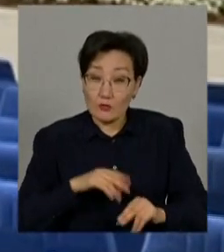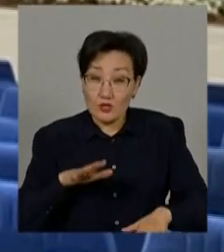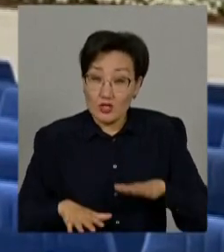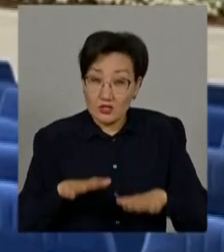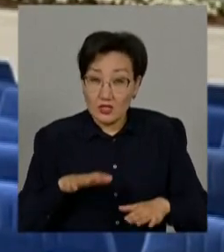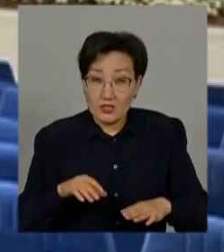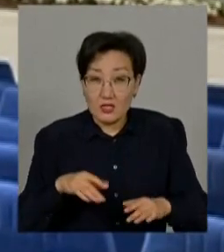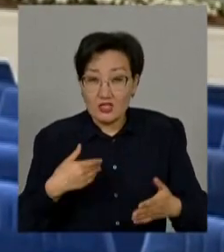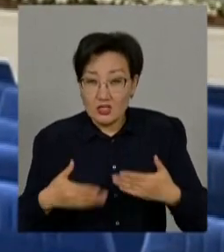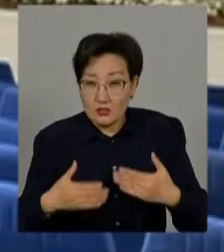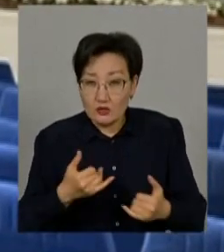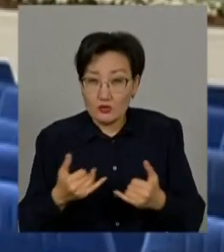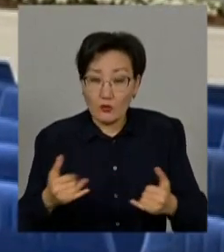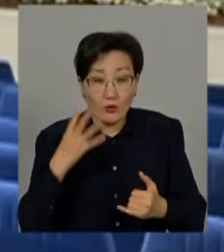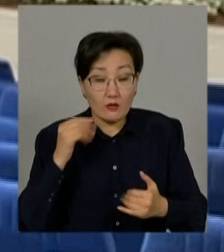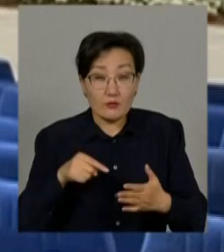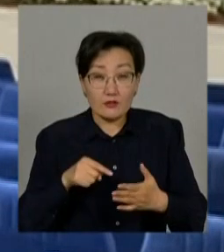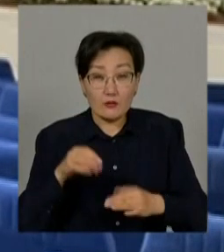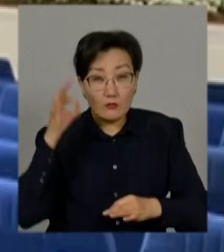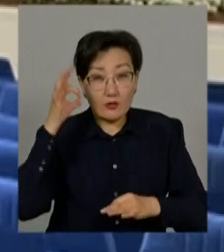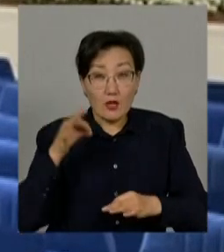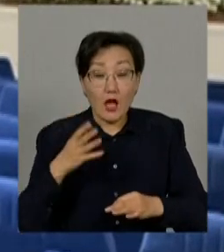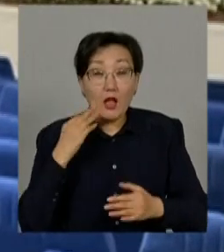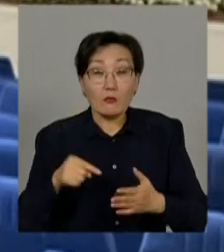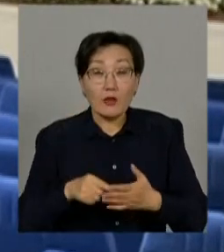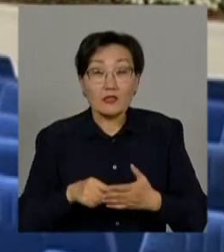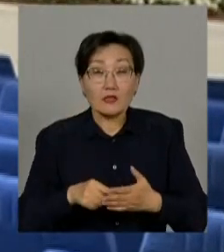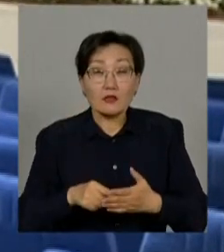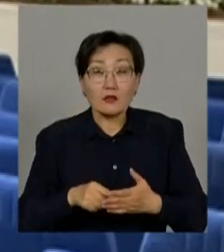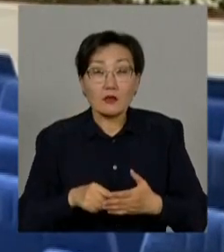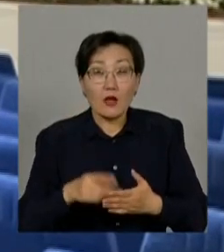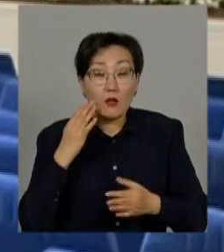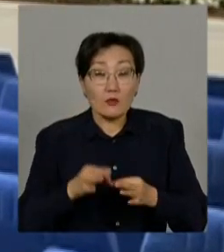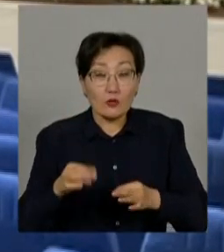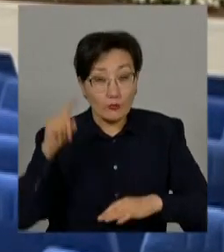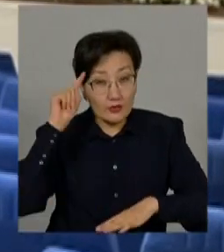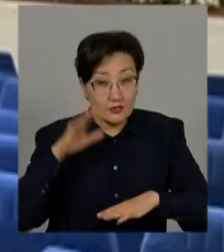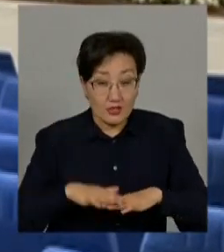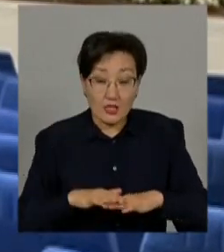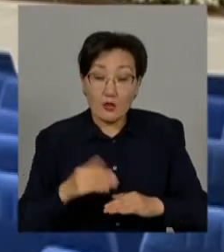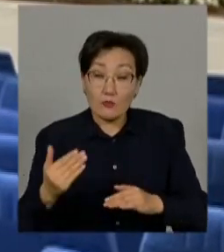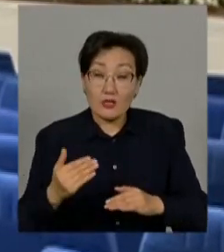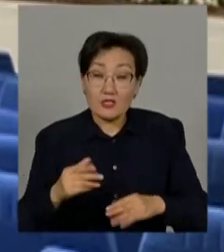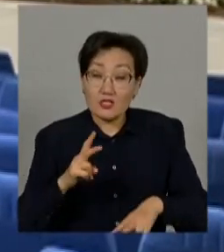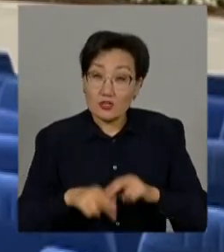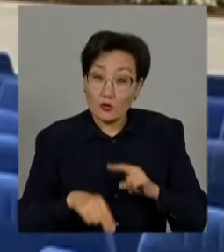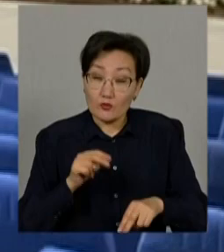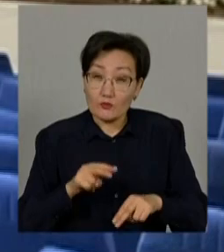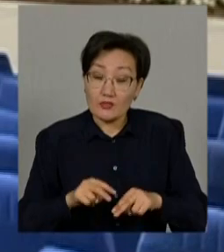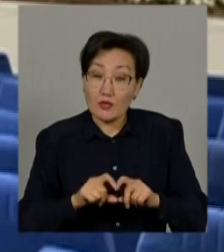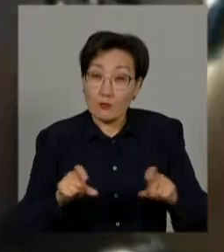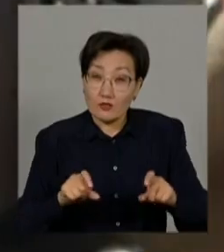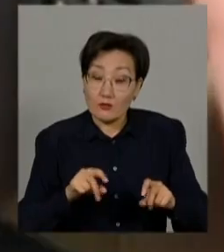үшін Алматы облысы әкімдігі тарапынан сәулет және құрылыс бақылау басқармасының басшысына